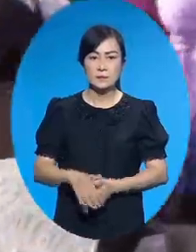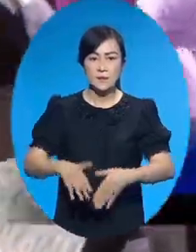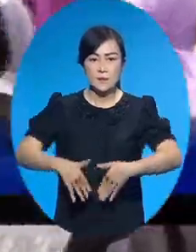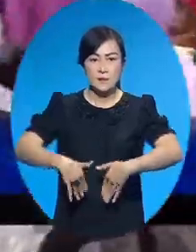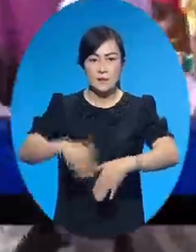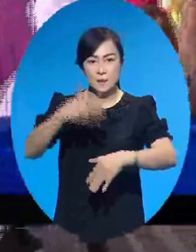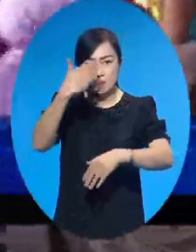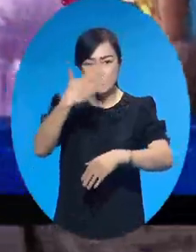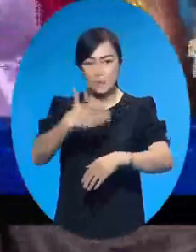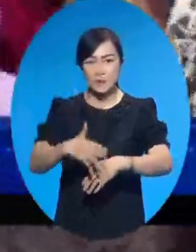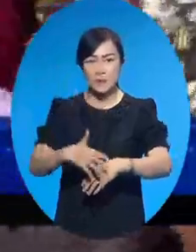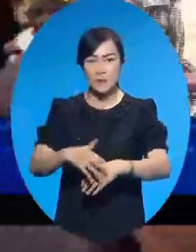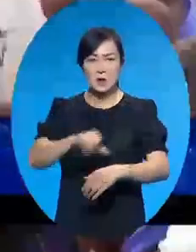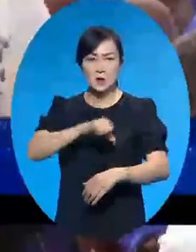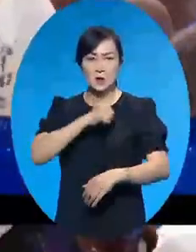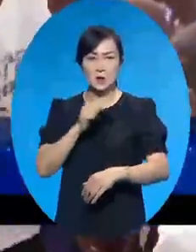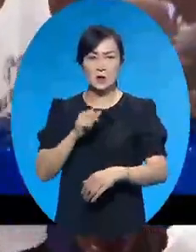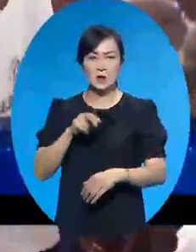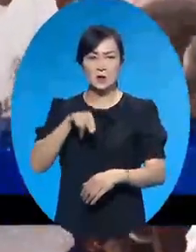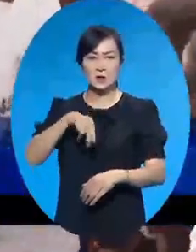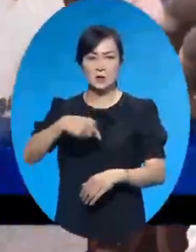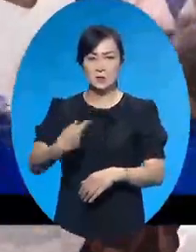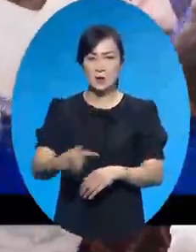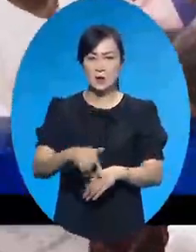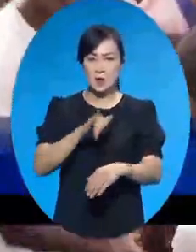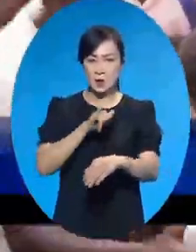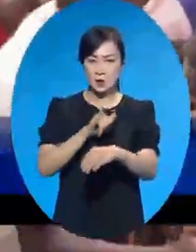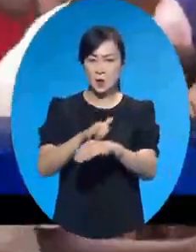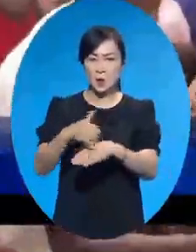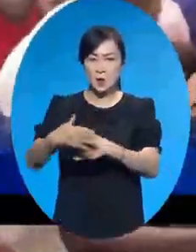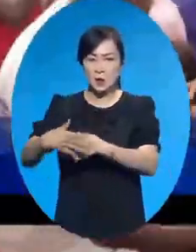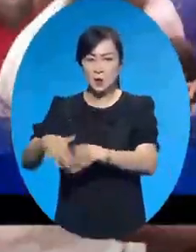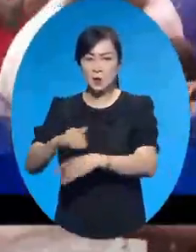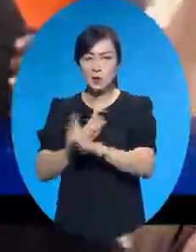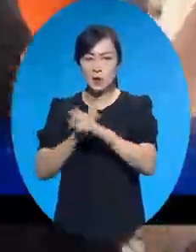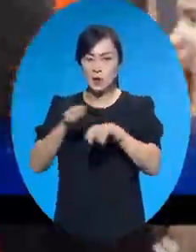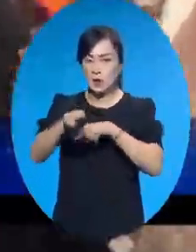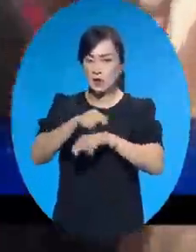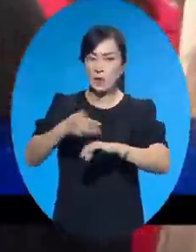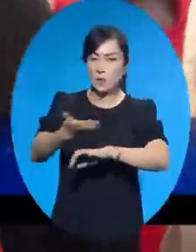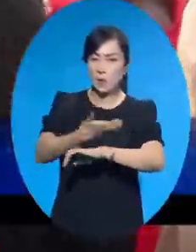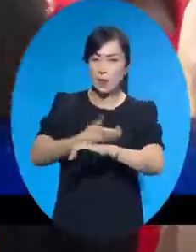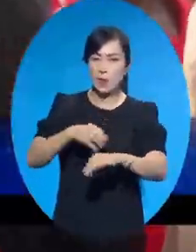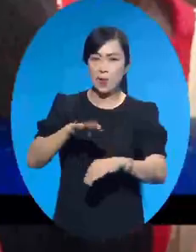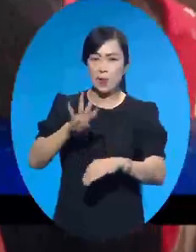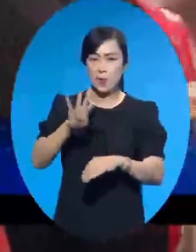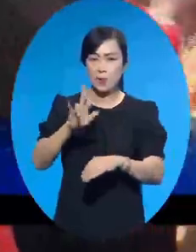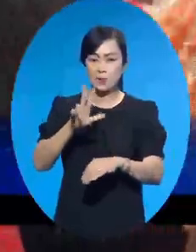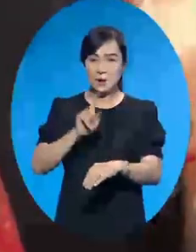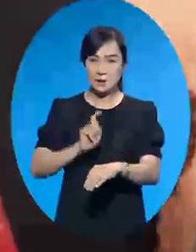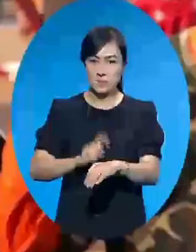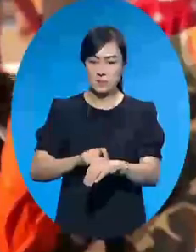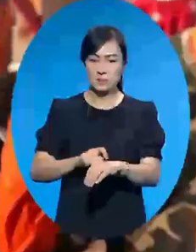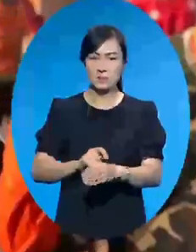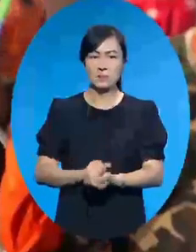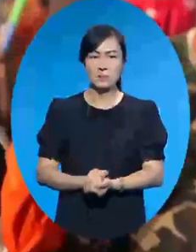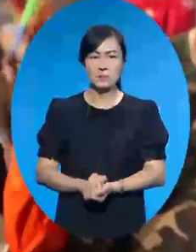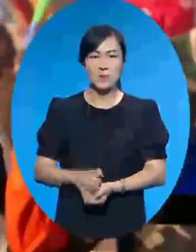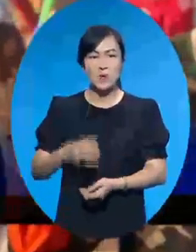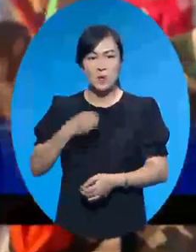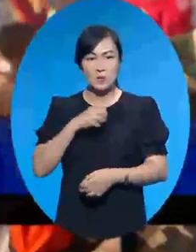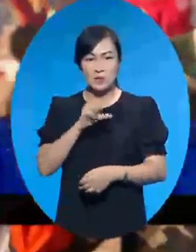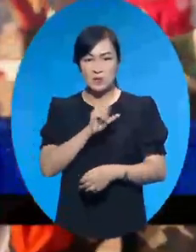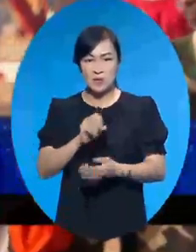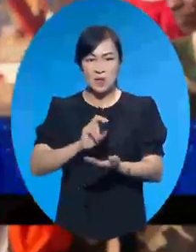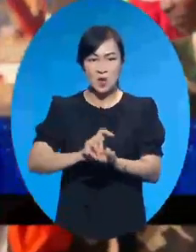Cuộc biểu tình diễn ra cùng ngày với việc chính quyền quân sự Niger yêu cầu trục xuất đại sứ Pháp khỏi đất nước trong vòng 48 giờ. Chúng tôi